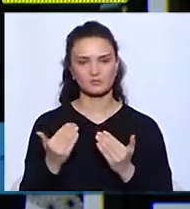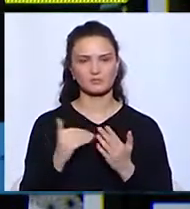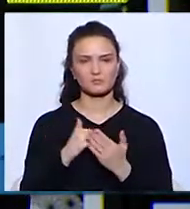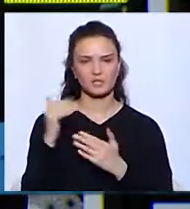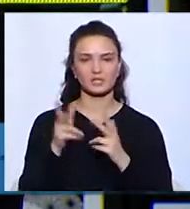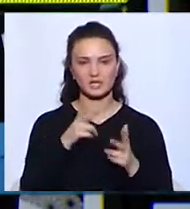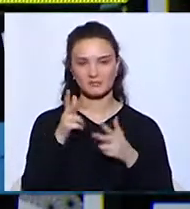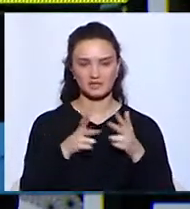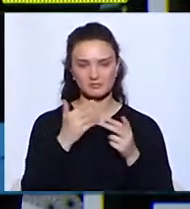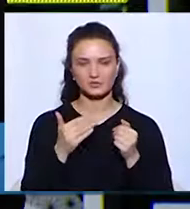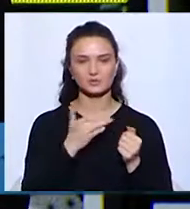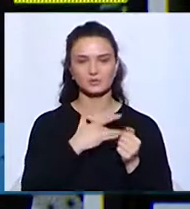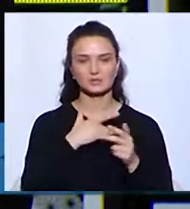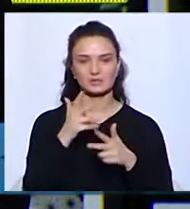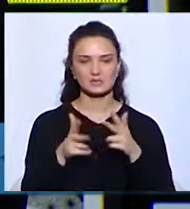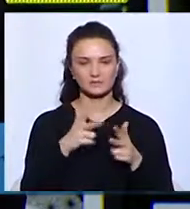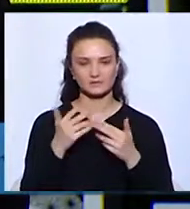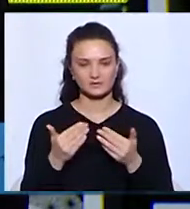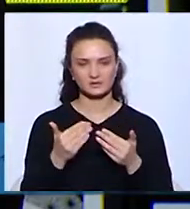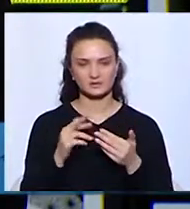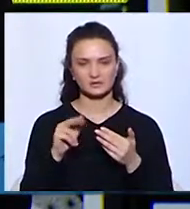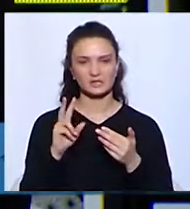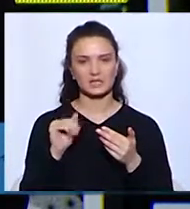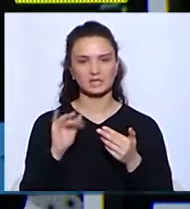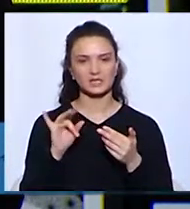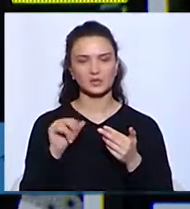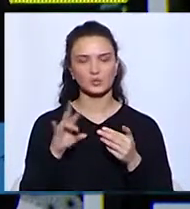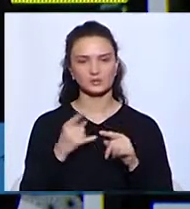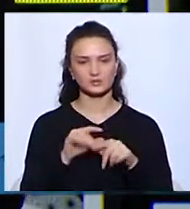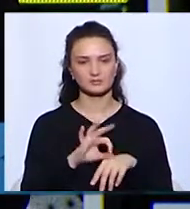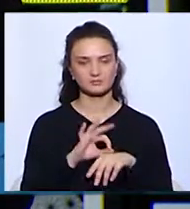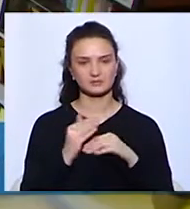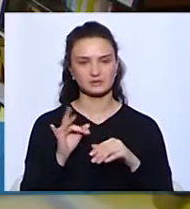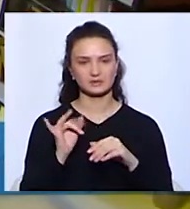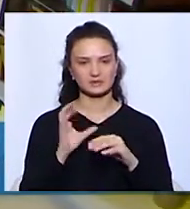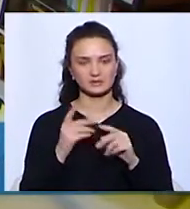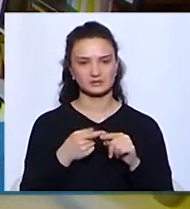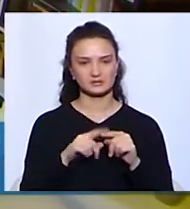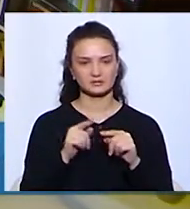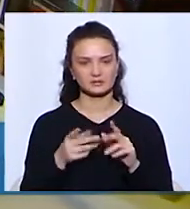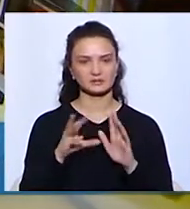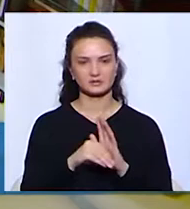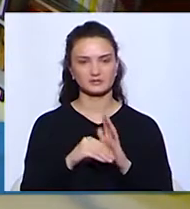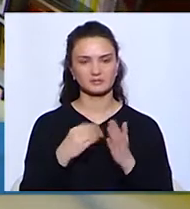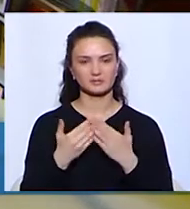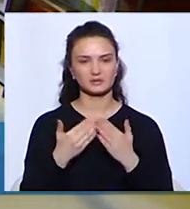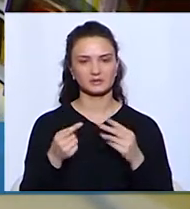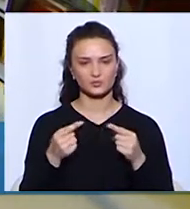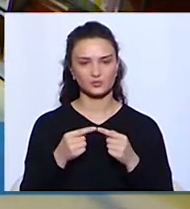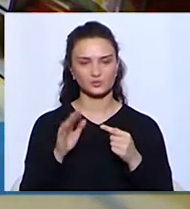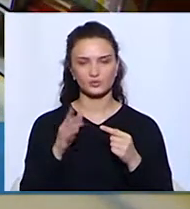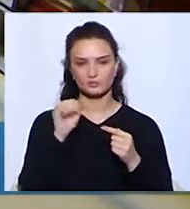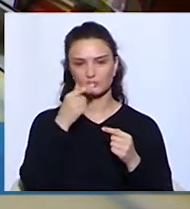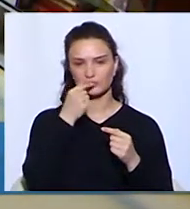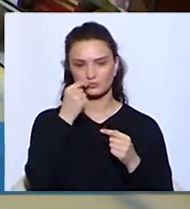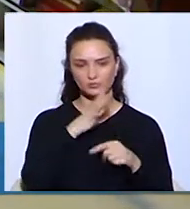მაღალია ღებინების, გულისრევის და კატარული მოვლენების თანხვედრის რისკი. ანუ აქ იგულისხმება, მოდით დავაზუსტოთ, შეიძლება